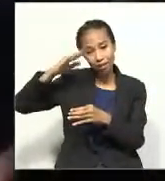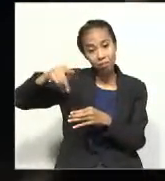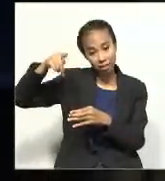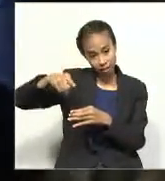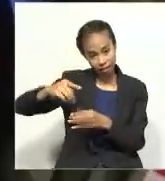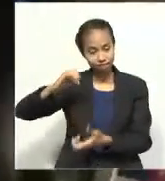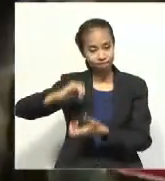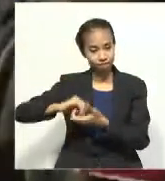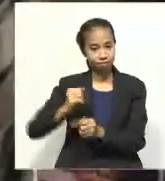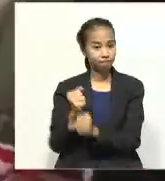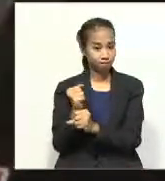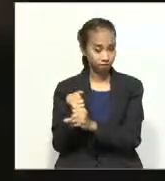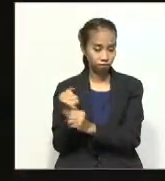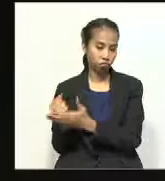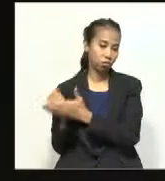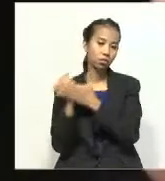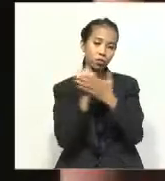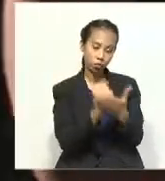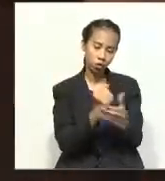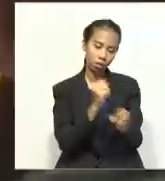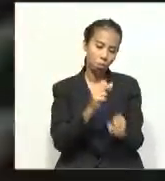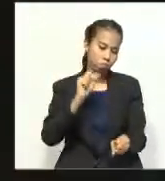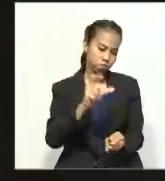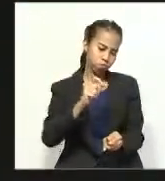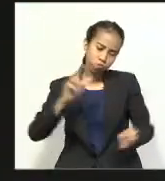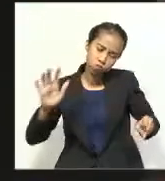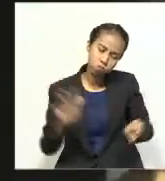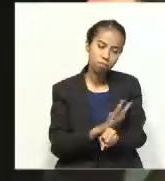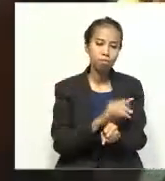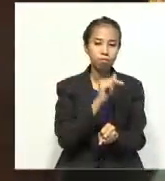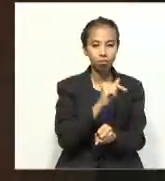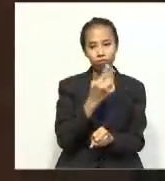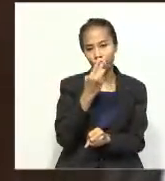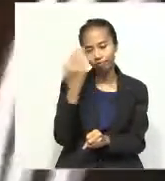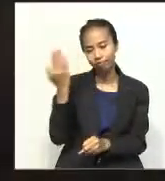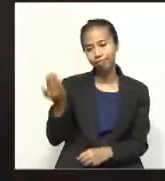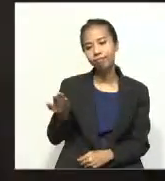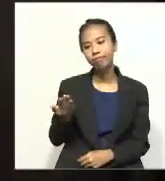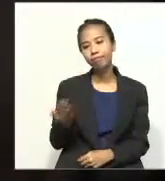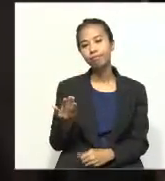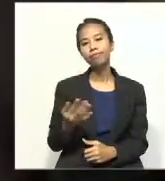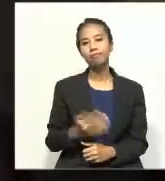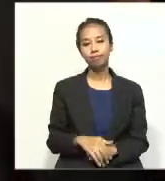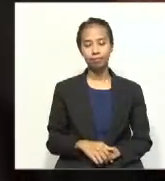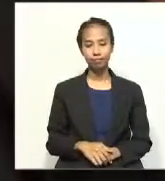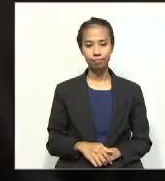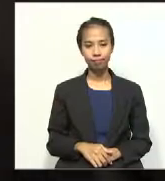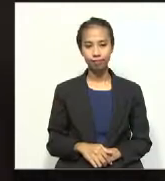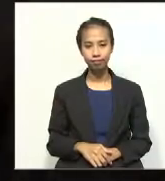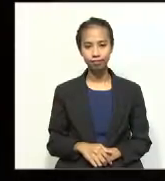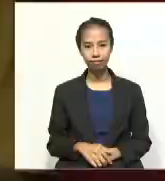ของจังหวัดนะครับและหน่วยงานที่เกี่ยวข้องก็เร่งค้นหาอย่างเต็มที่นะครับไปฟังเสียงด้านพลเอกประวิตรวงษ์สุวรรณกันครับ